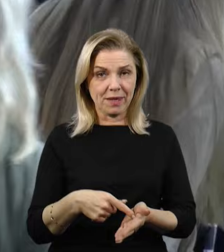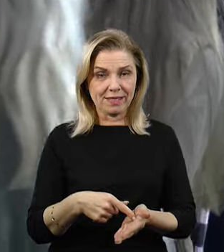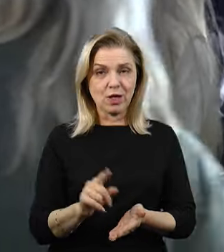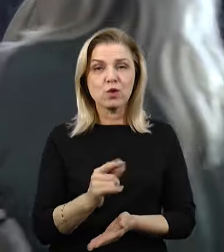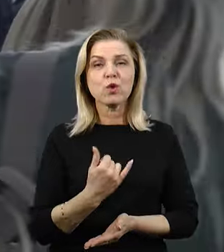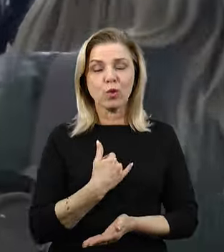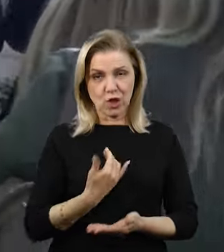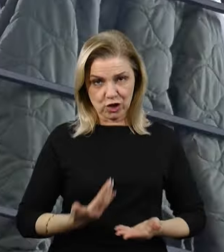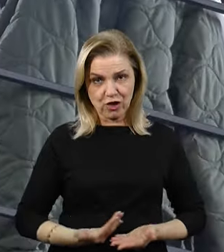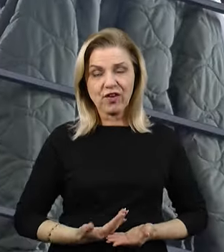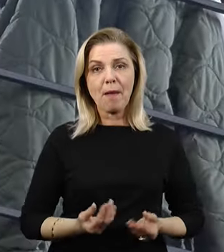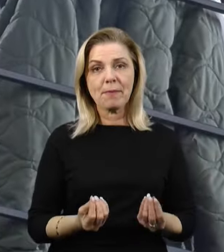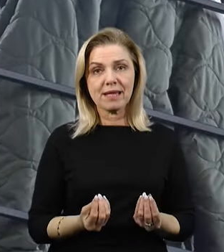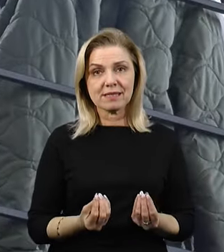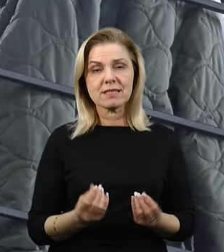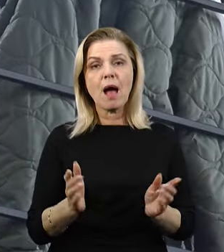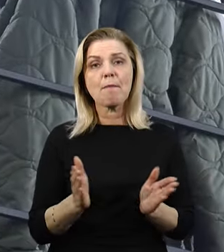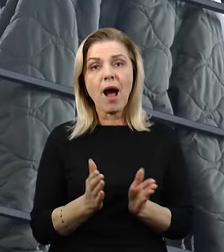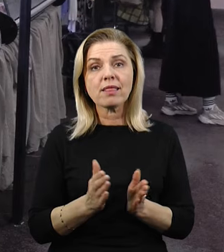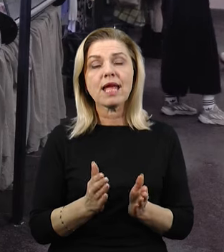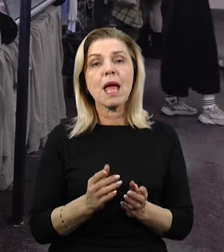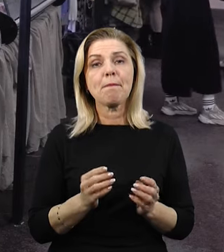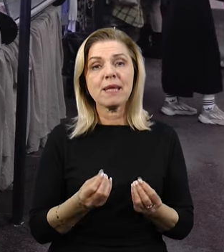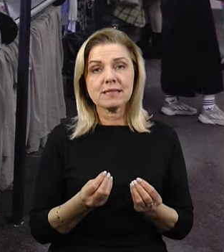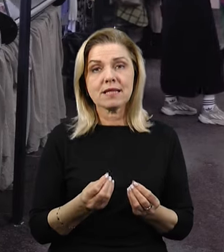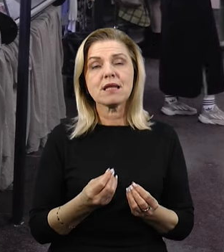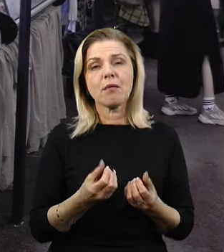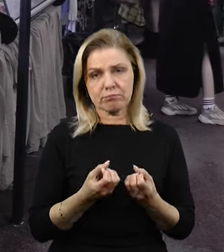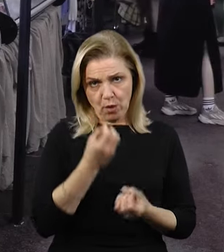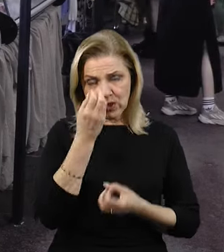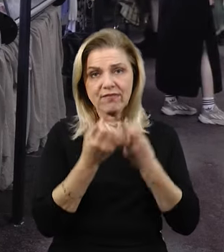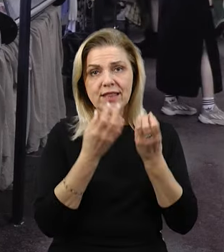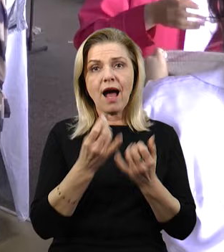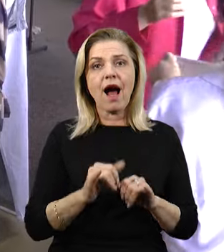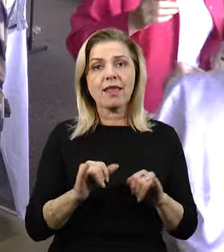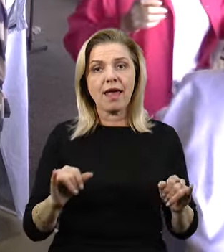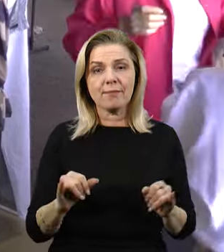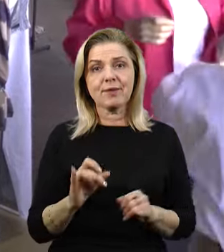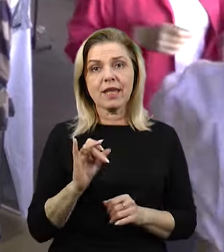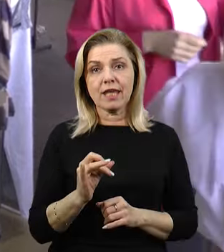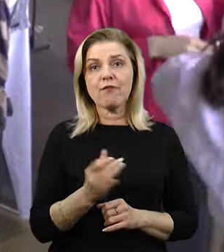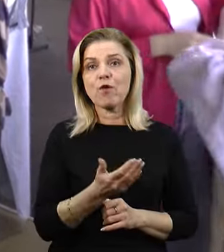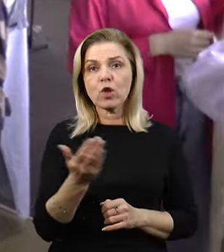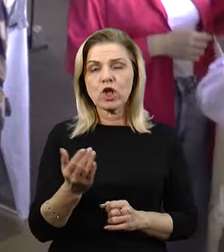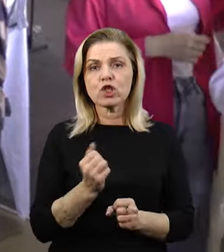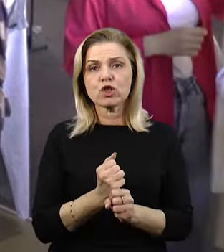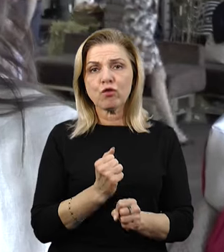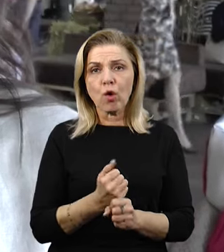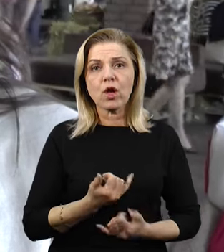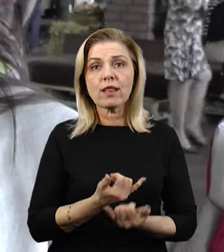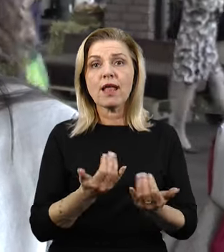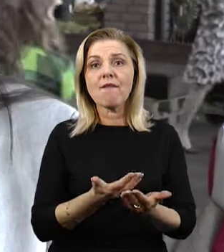живе бізнес, малий бізнес процвітає, виробники нашого міста процвітають, вони створюють для нас, для